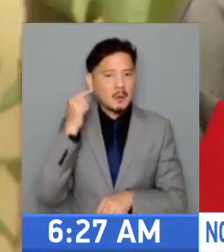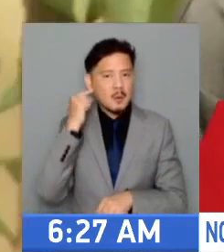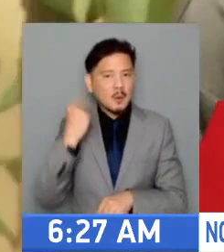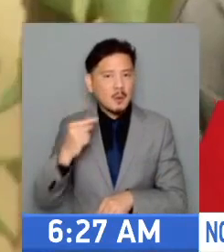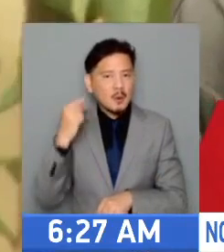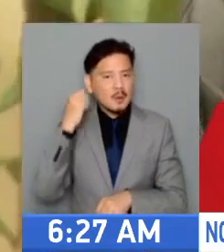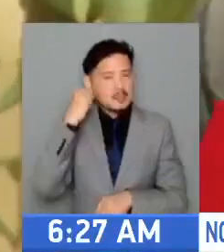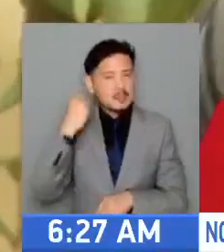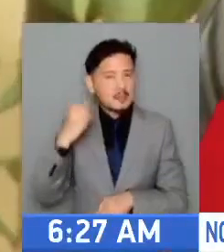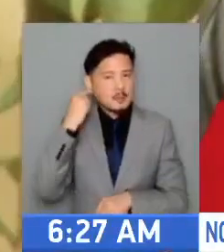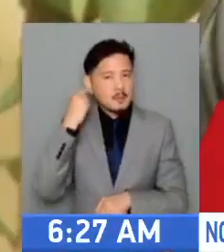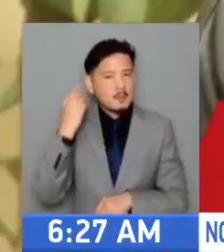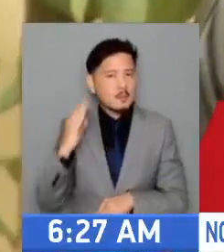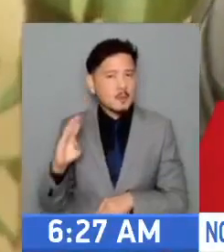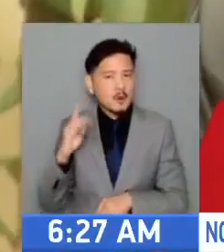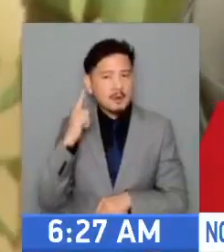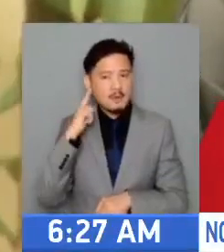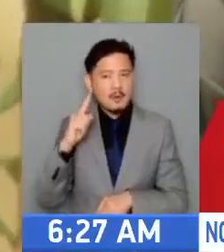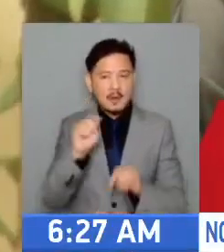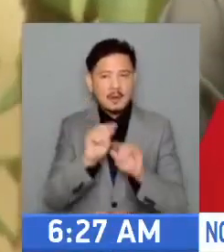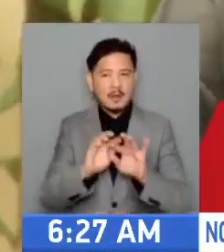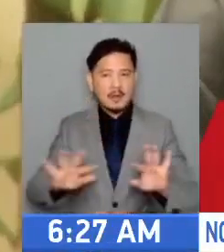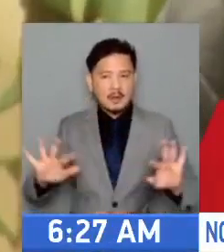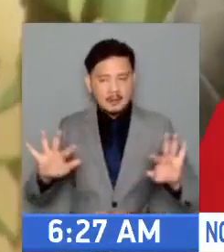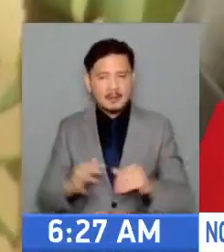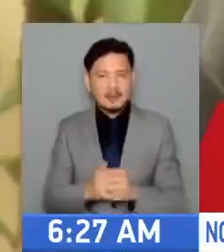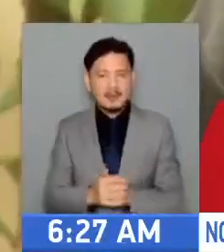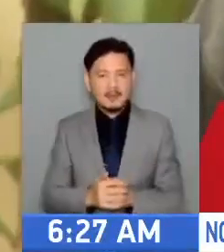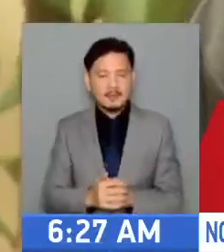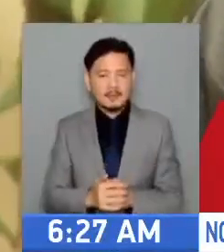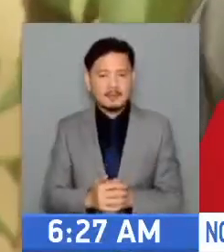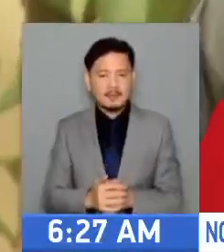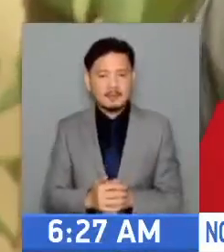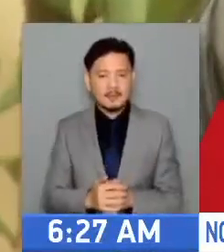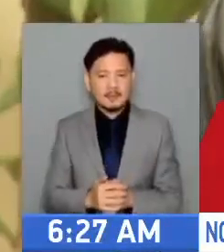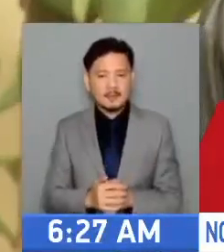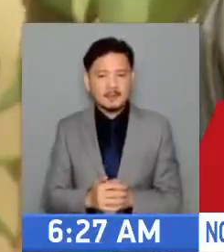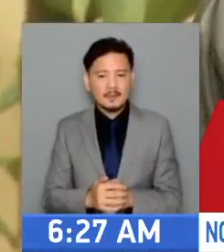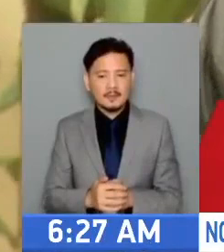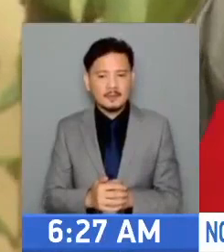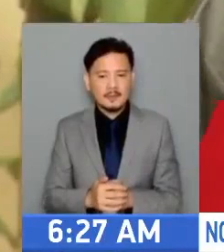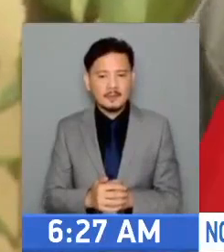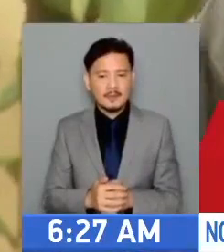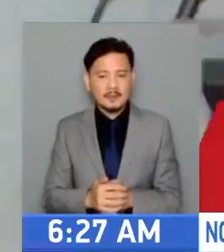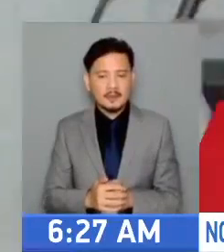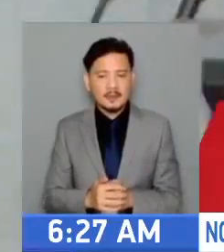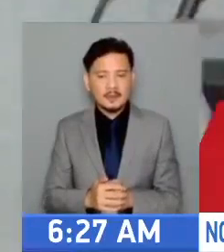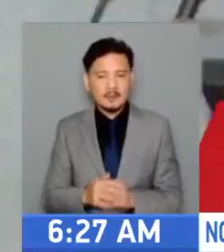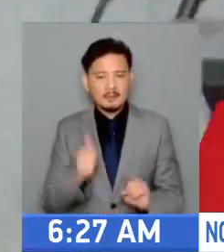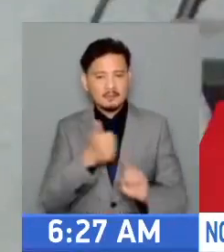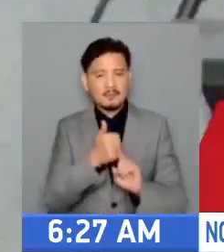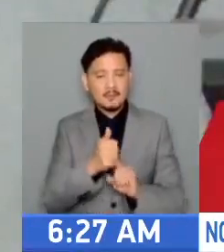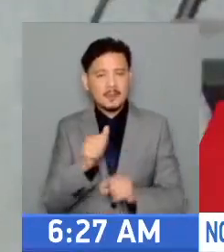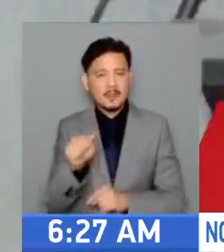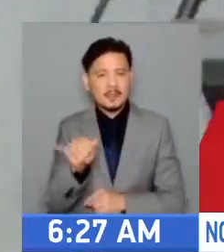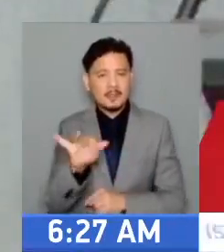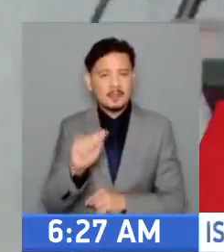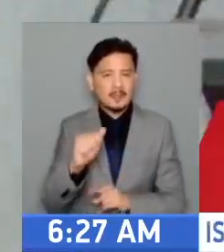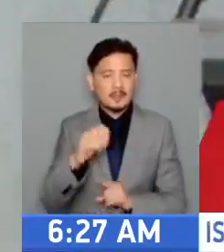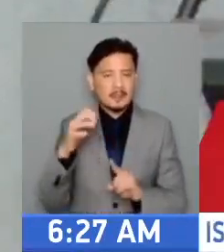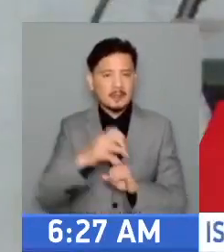gold naman mula sa SEA Games. Nanguna rin siya sa 14 editions ng Asian Championships mula 1970